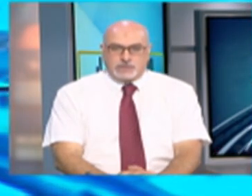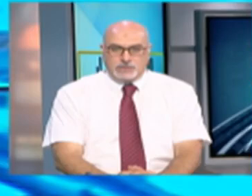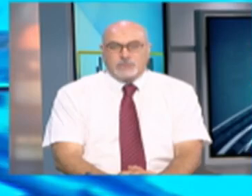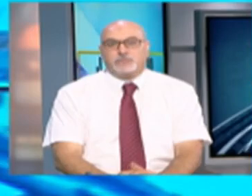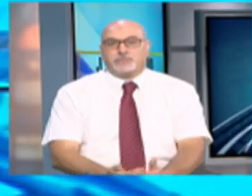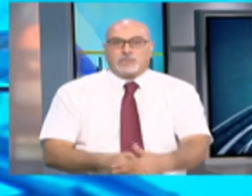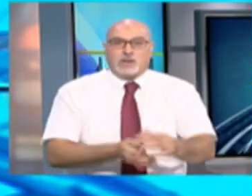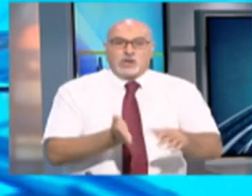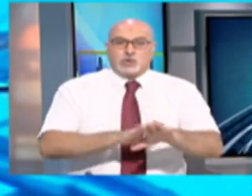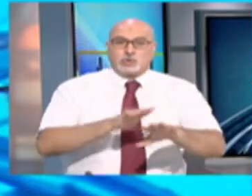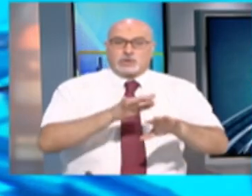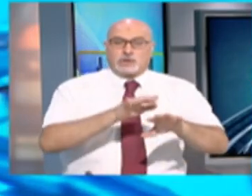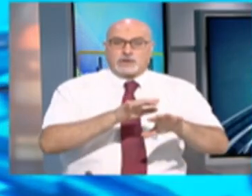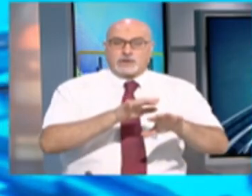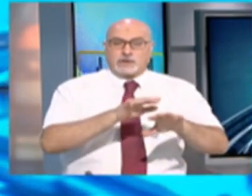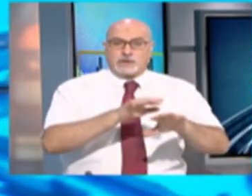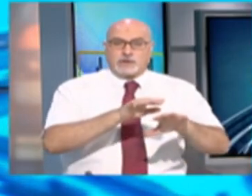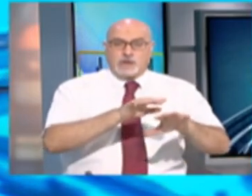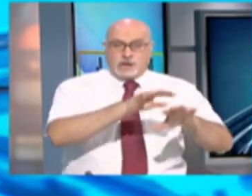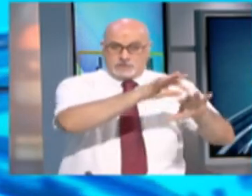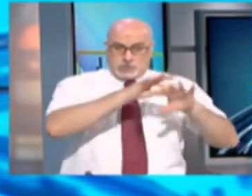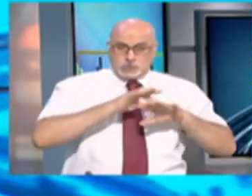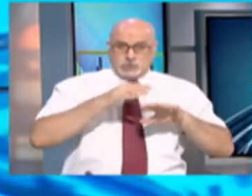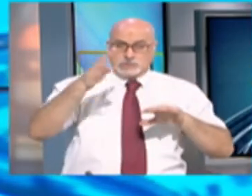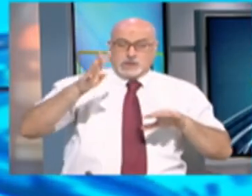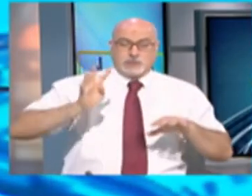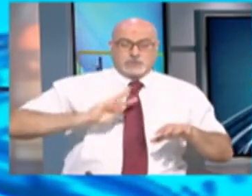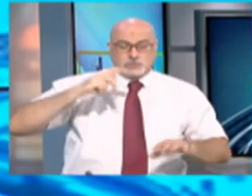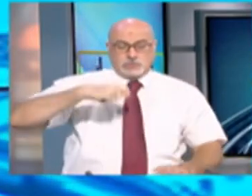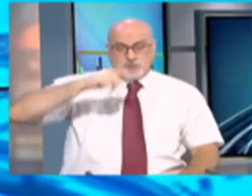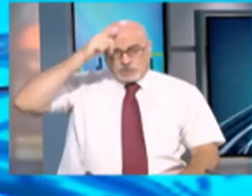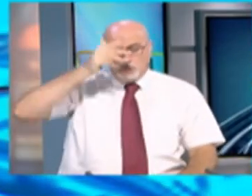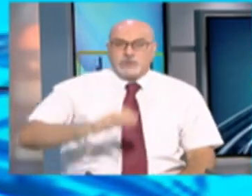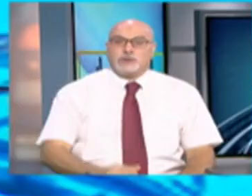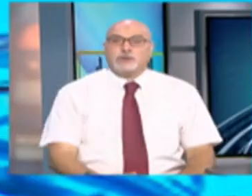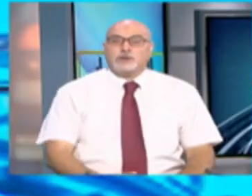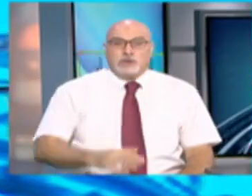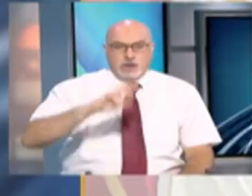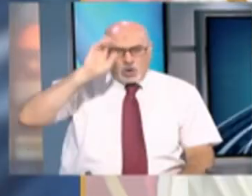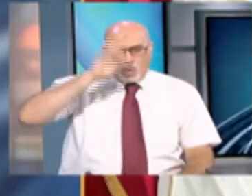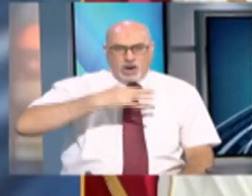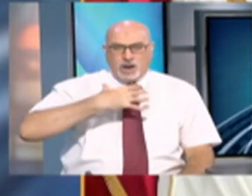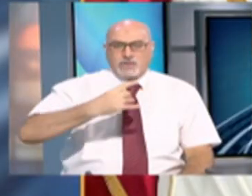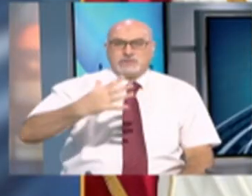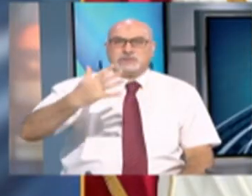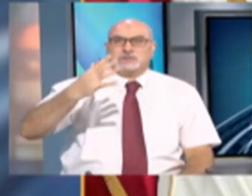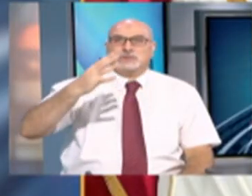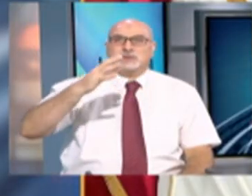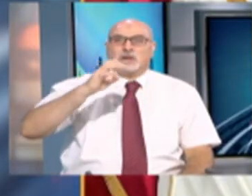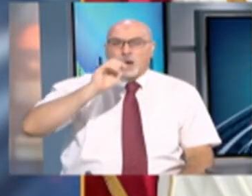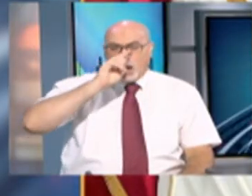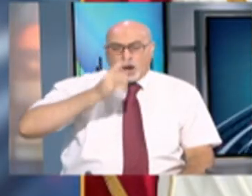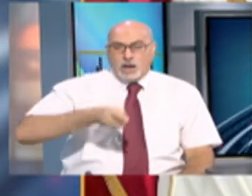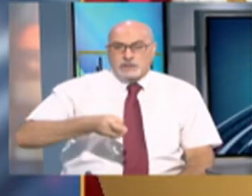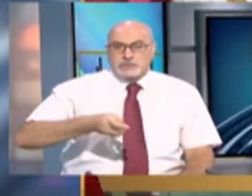بدعوة من رئيس الجمهورية سيد عبد المجيد تبون، يحل اليوم بالجزائر أمير دولة قطر الشقيقة